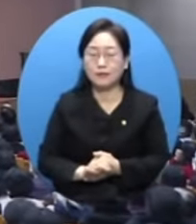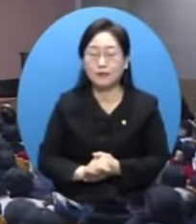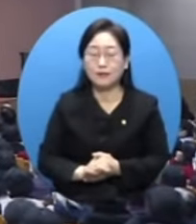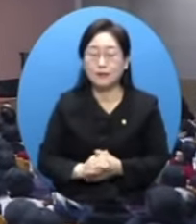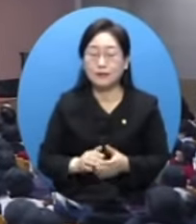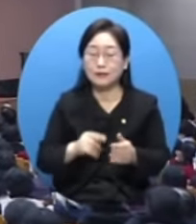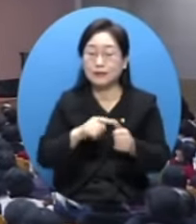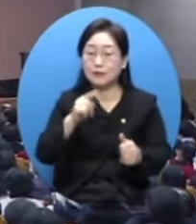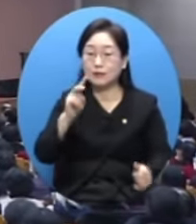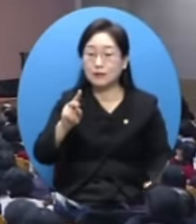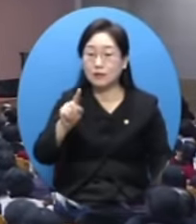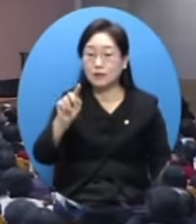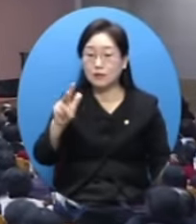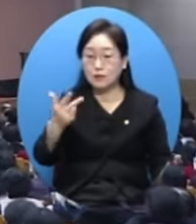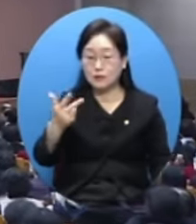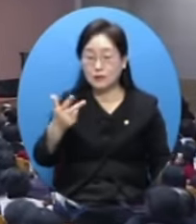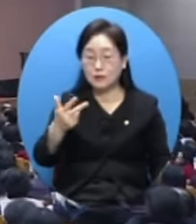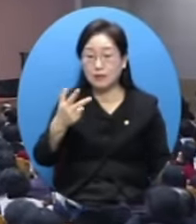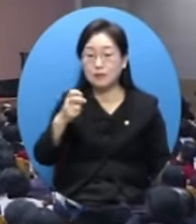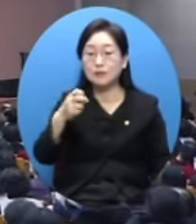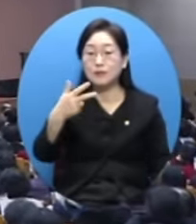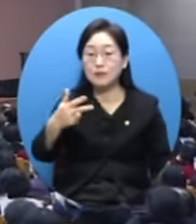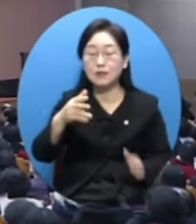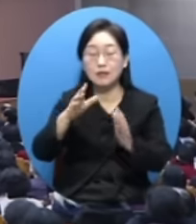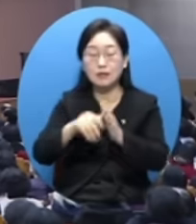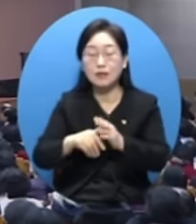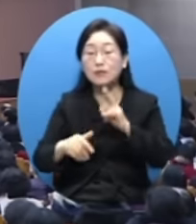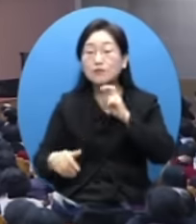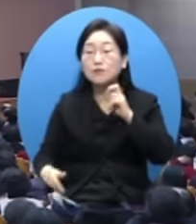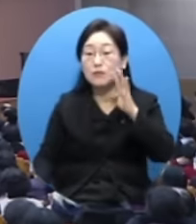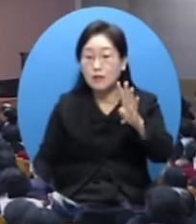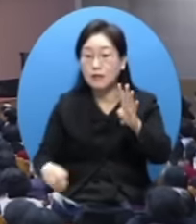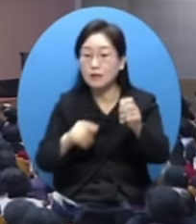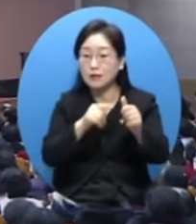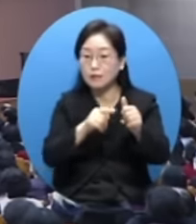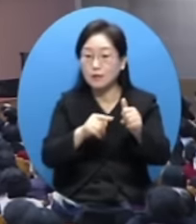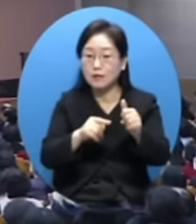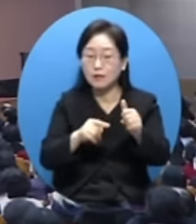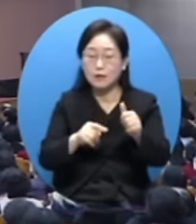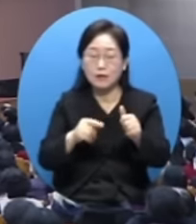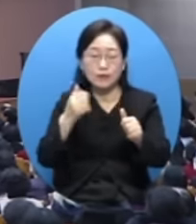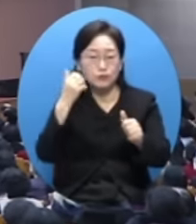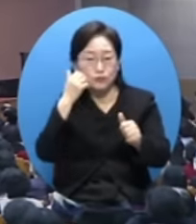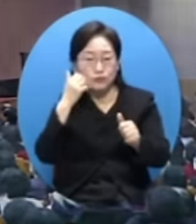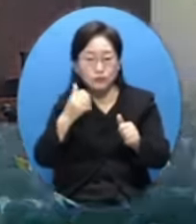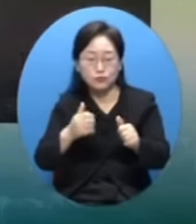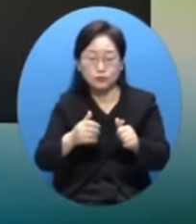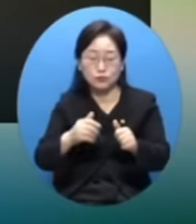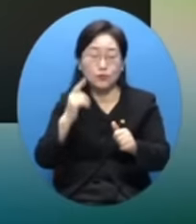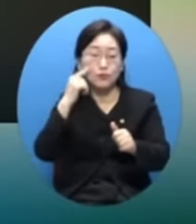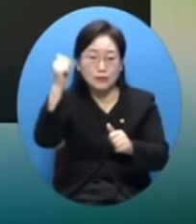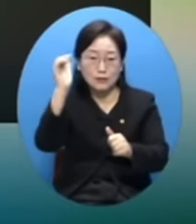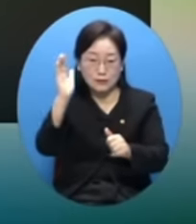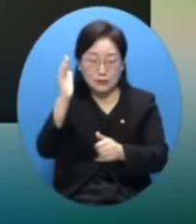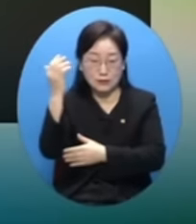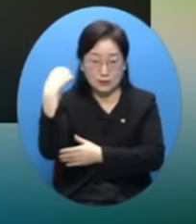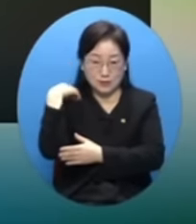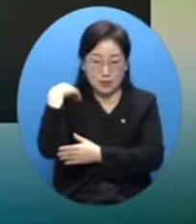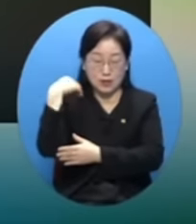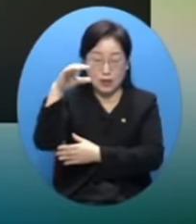그래서 1727년 24살의 나이로 그 외조부가 목회하시던 뉴잉글랜드에 뉴스 햄턴